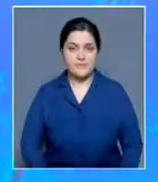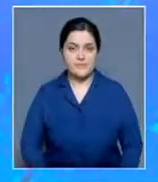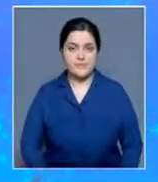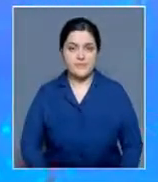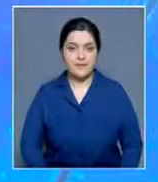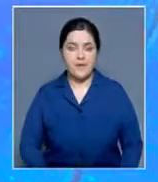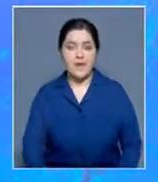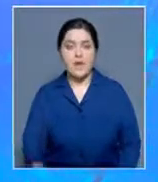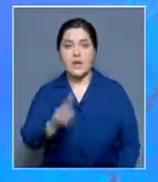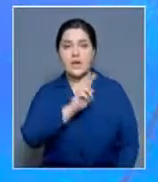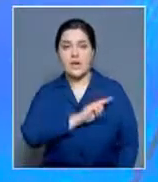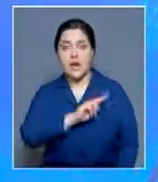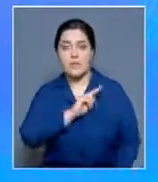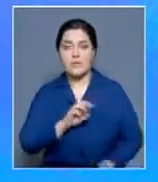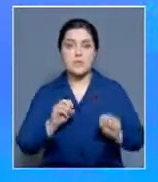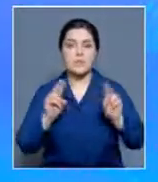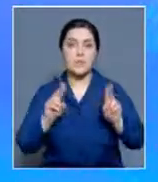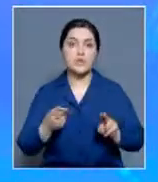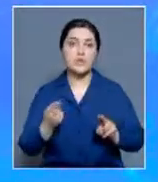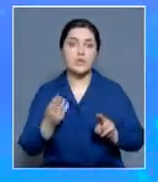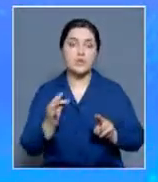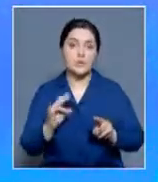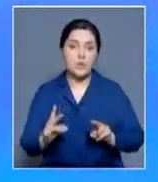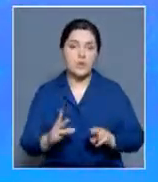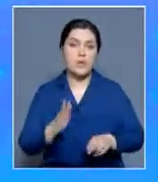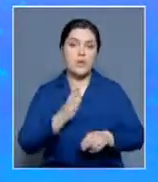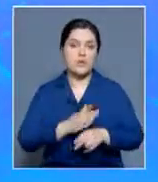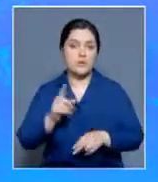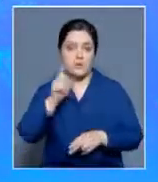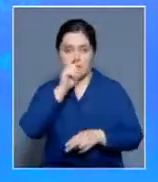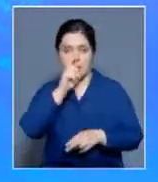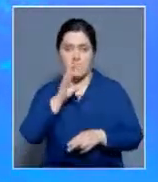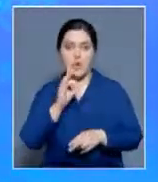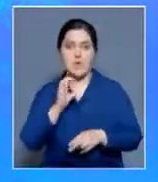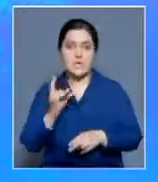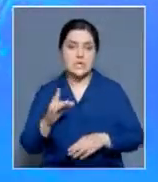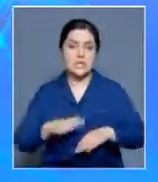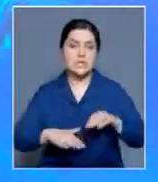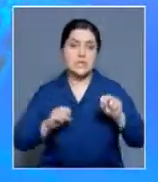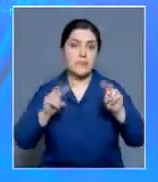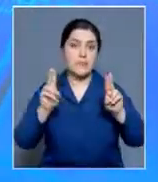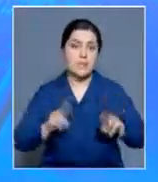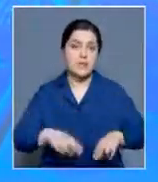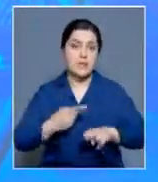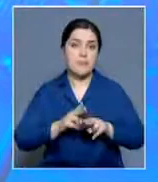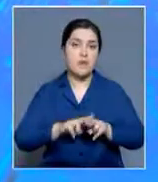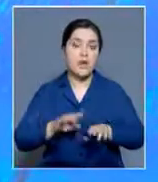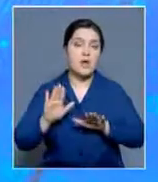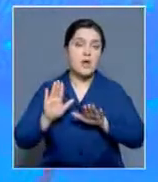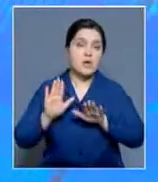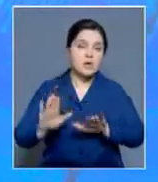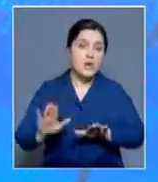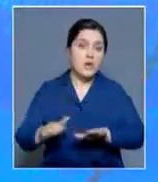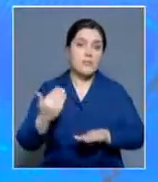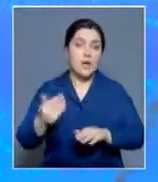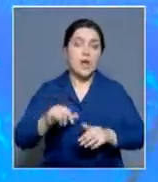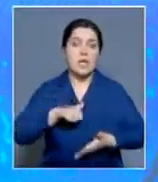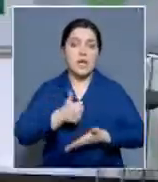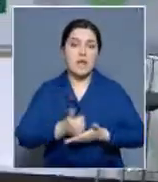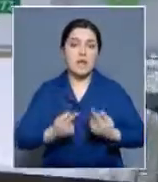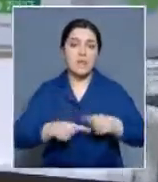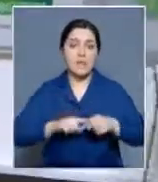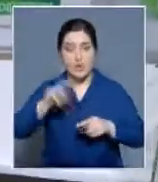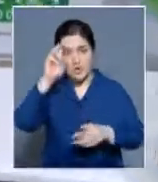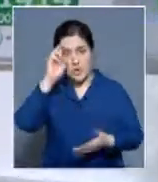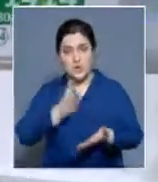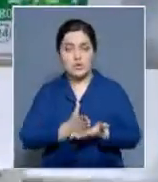Положительную оценку работе спецсонов в столице дали эксперты ОСР. По словам замдиректора Госкорпорации правительства для граждан, глава Бюро государственной